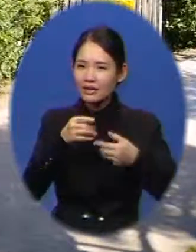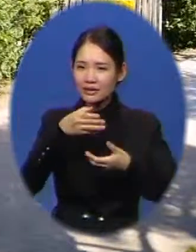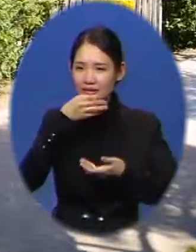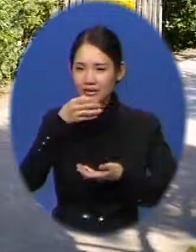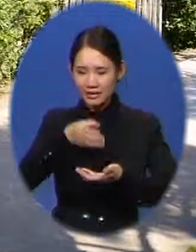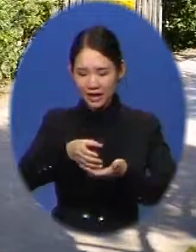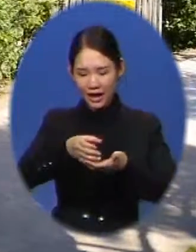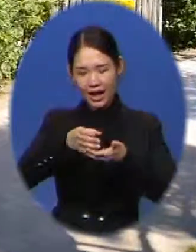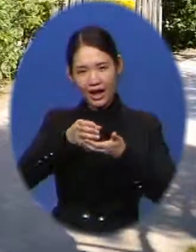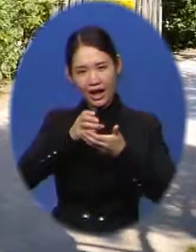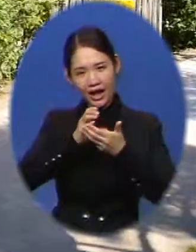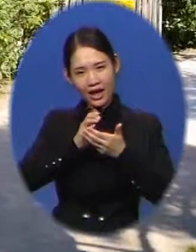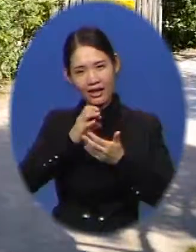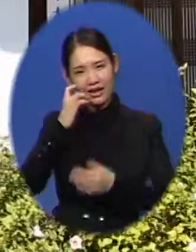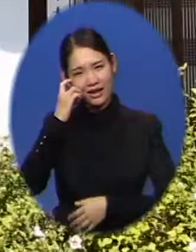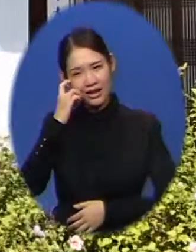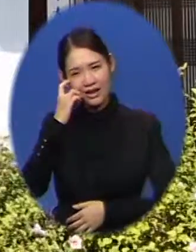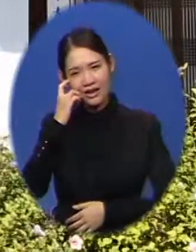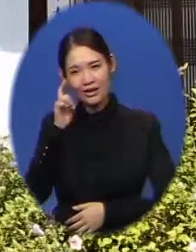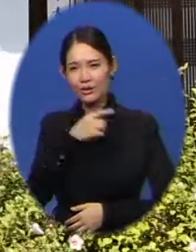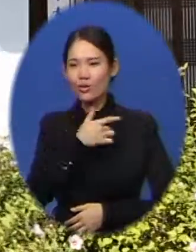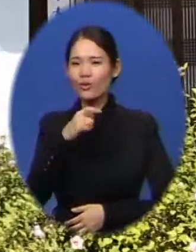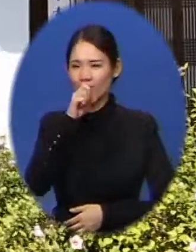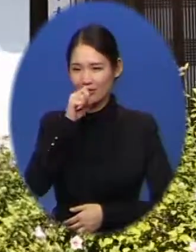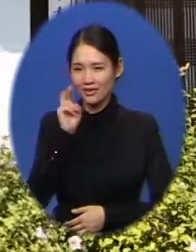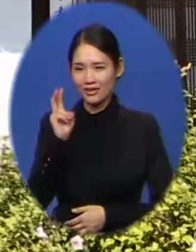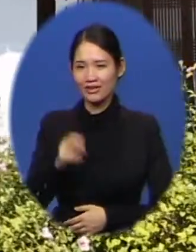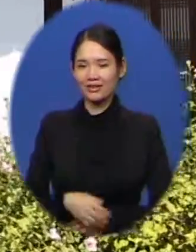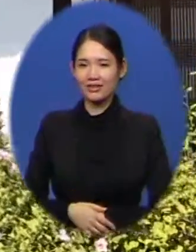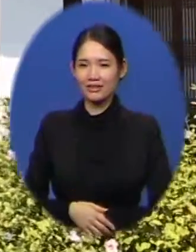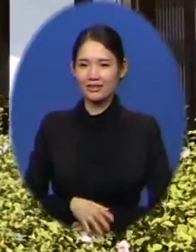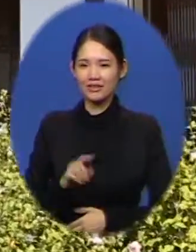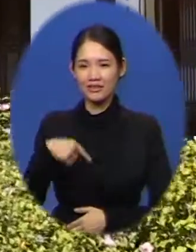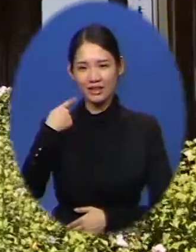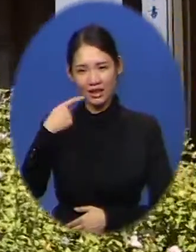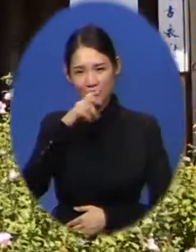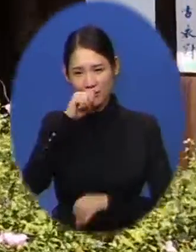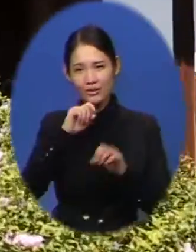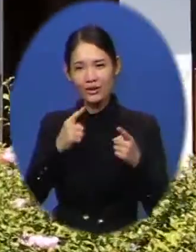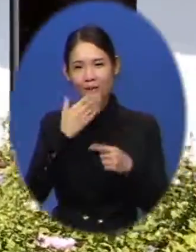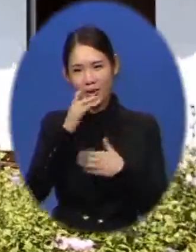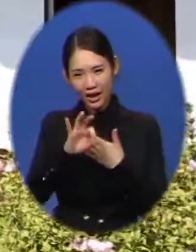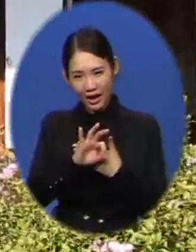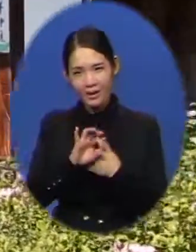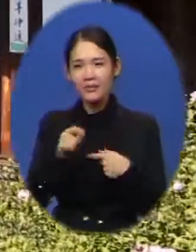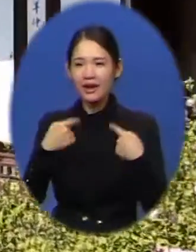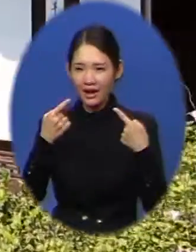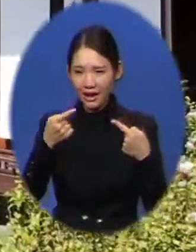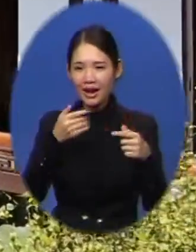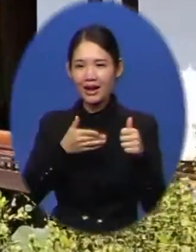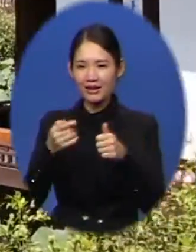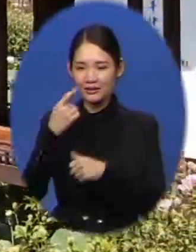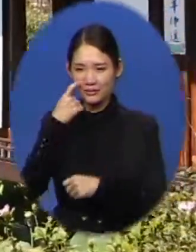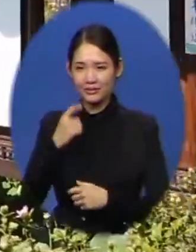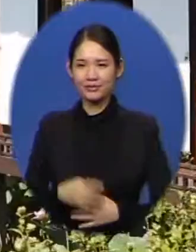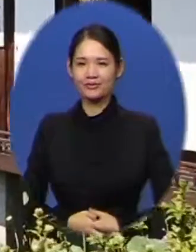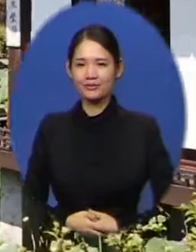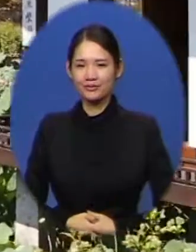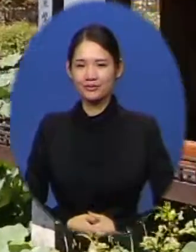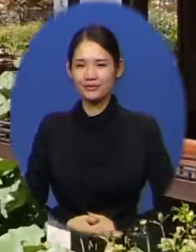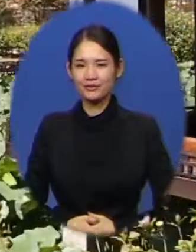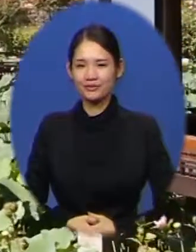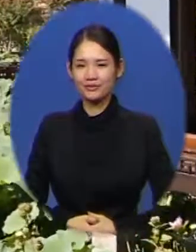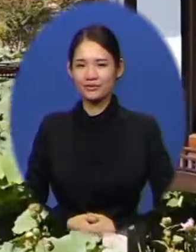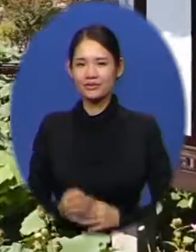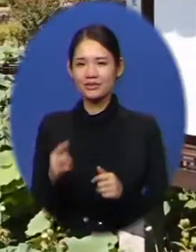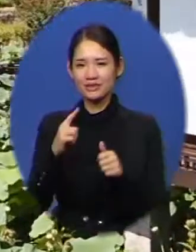상상을 해보세요. 너무 굉장히 좋겠죠. 다음에 네. 기회가 되면 꼭 그렇게 한번 해보도록 하세요. 네. 안에 들어가서 차를 마시고